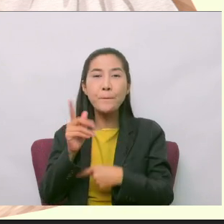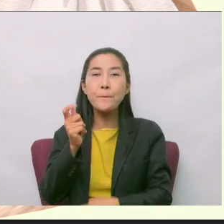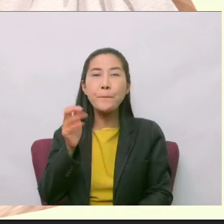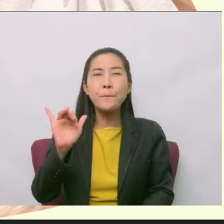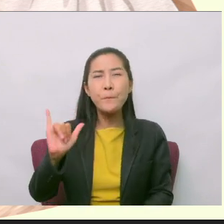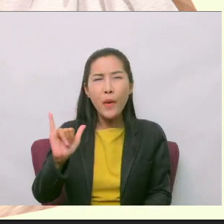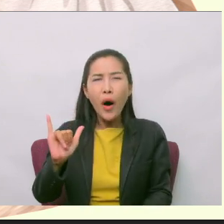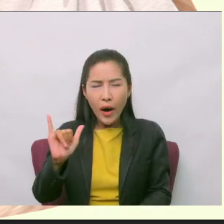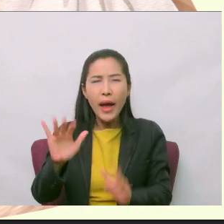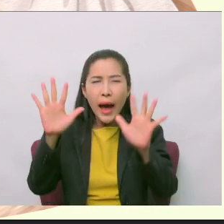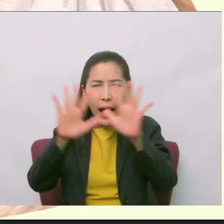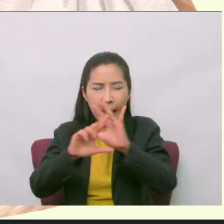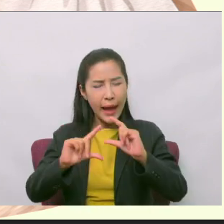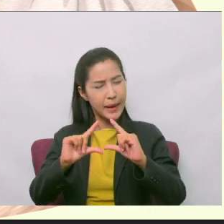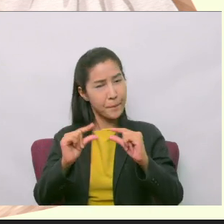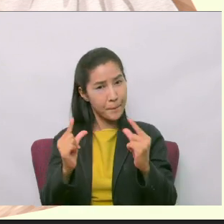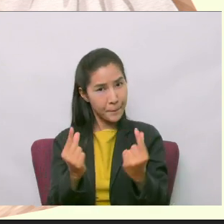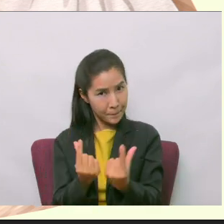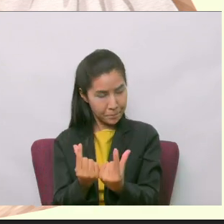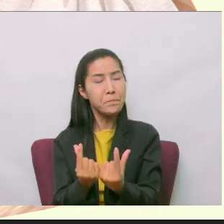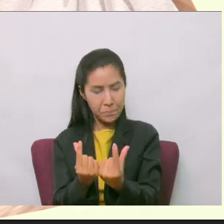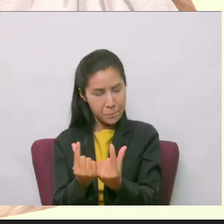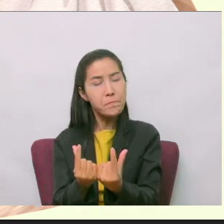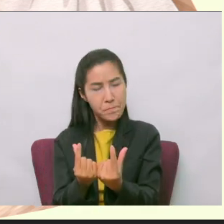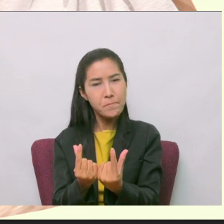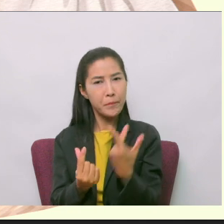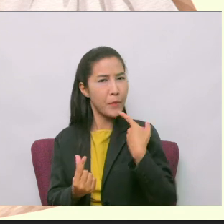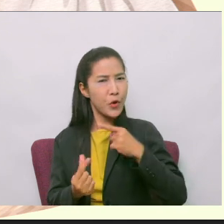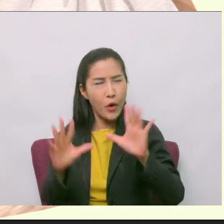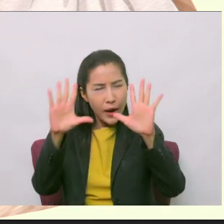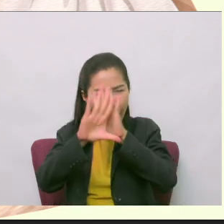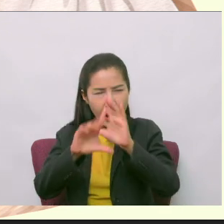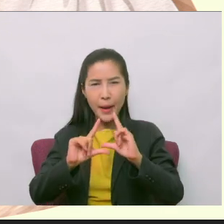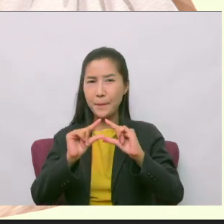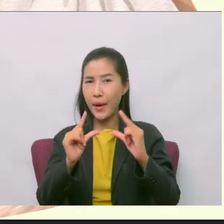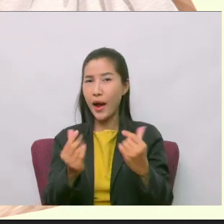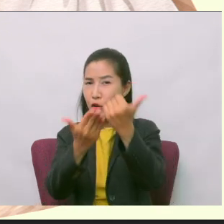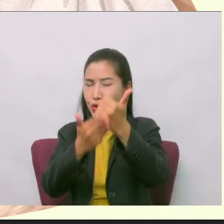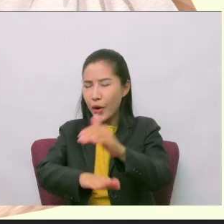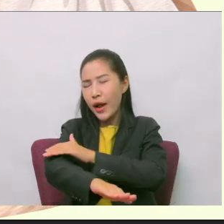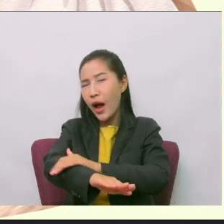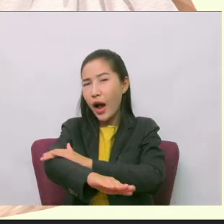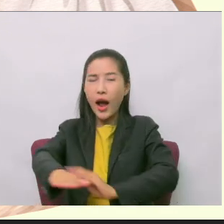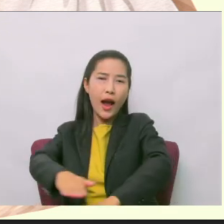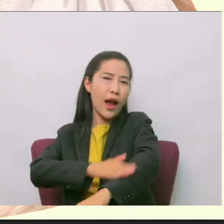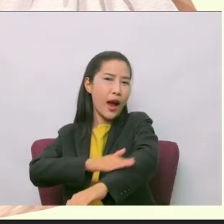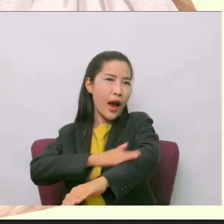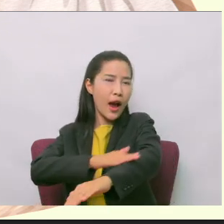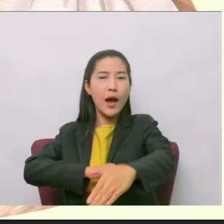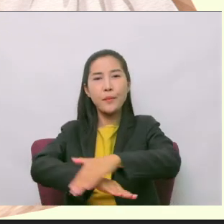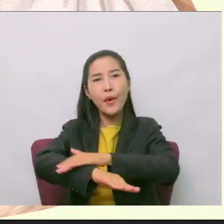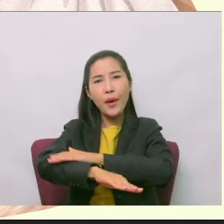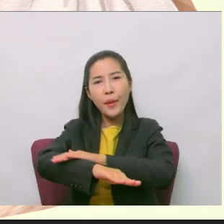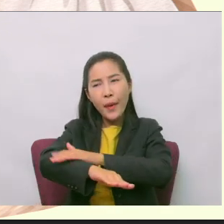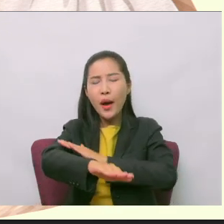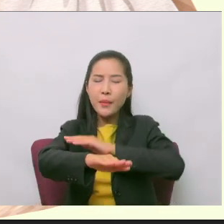ายๆกับมะขามนะคะคล้ายๆกับมะขามนั่นก็คือช่วยในเรื่องของการผัดผิวนะคะแล้วก็สามารถที่จะบำรุงผิวพรรณ